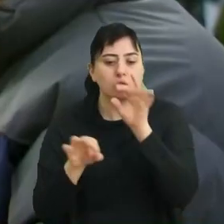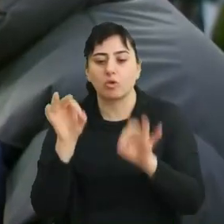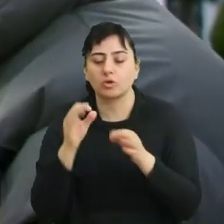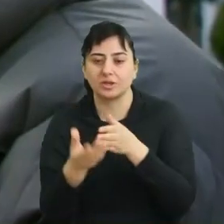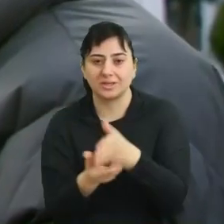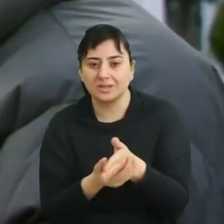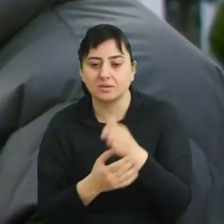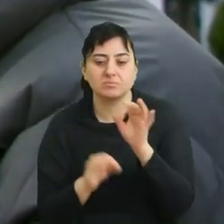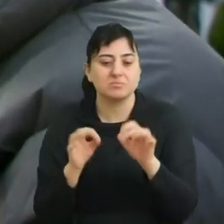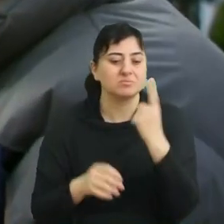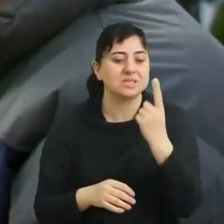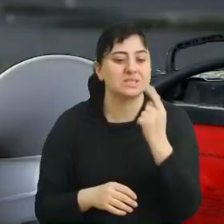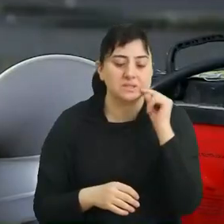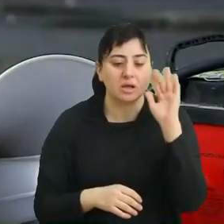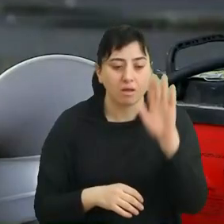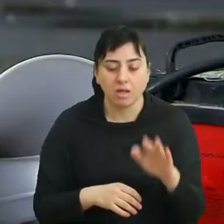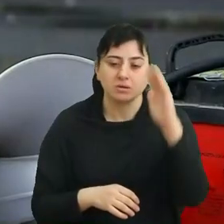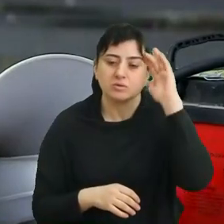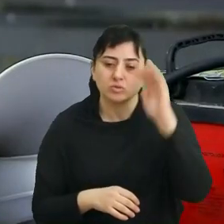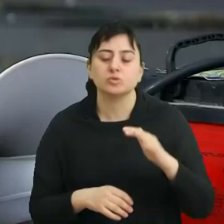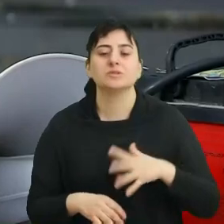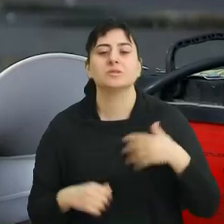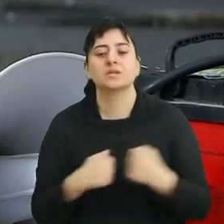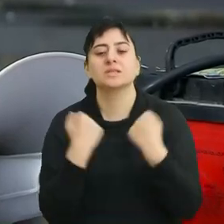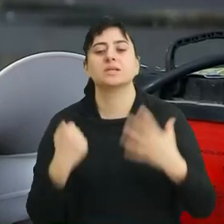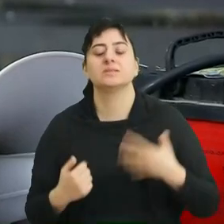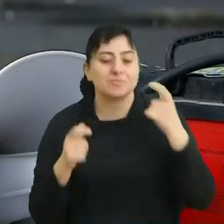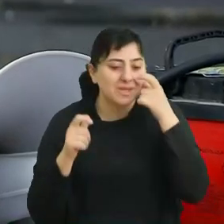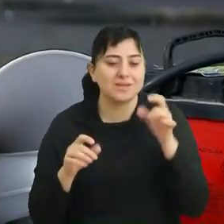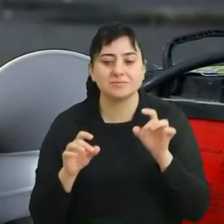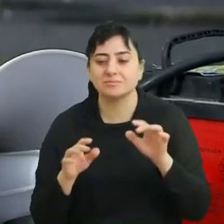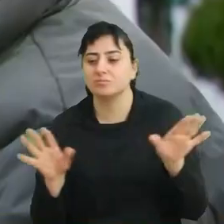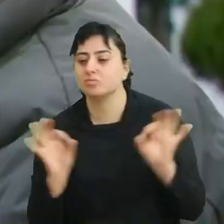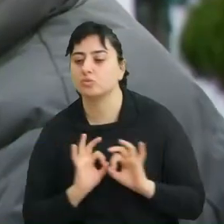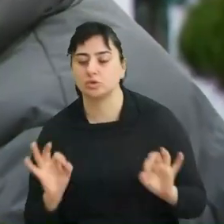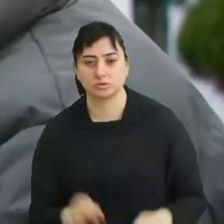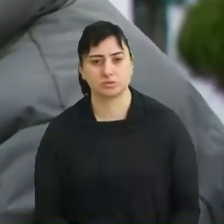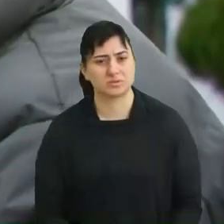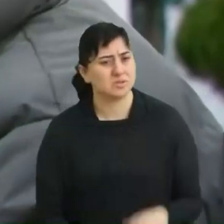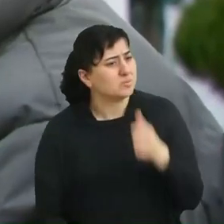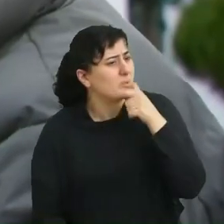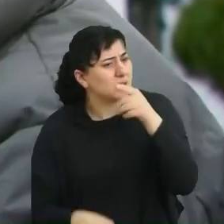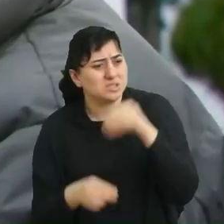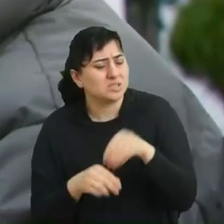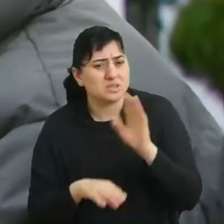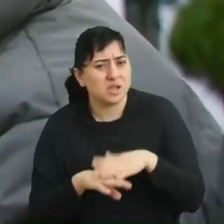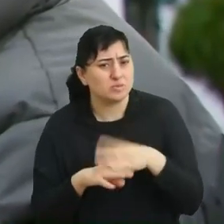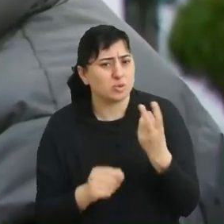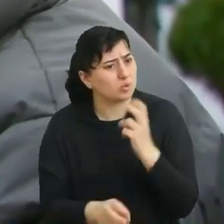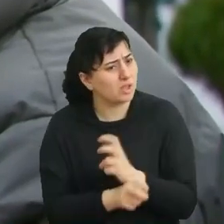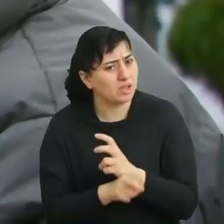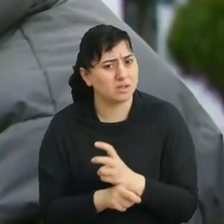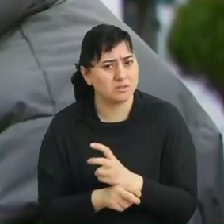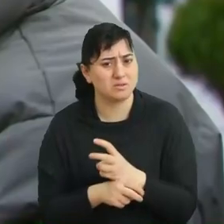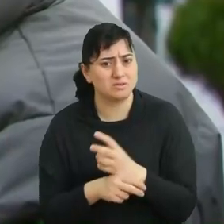dedi. İçeride de adam kalır, başımız belaya girer, kaza mazaya sebep vermeyelim dedi. Babamın ne işi var orada ya, çok